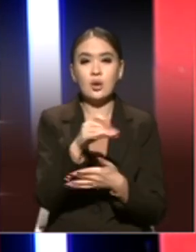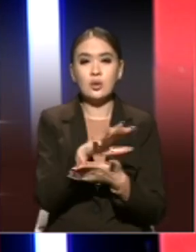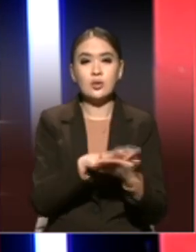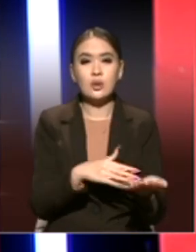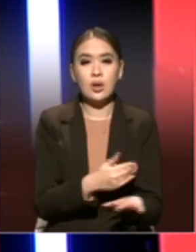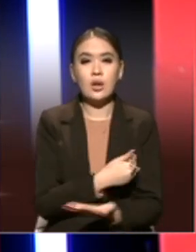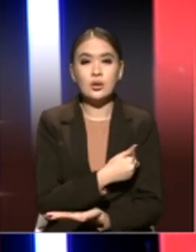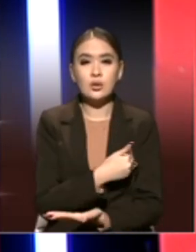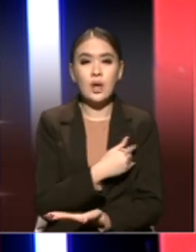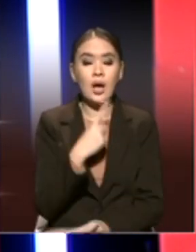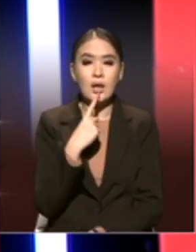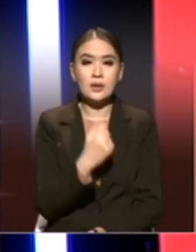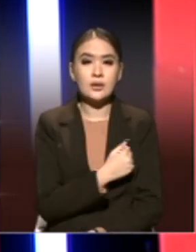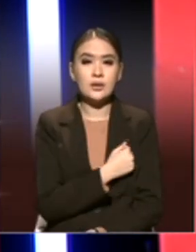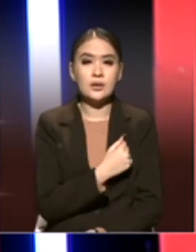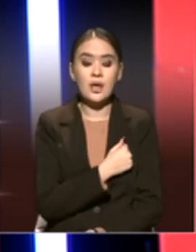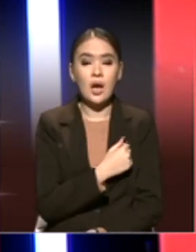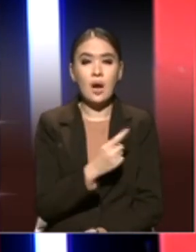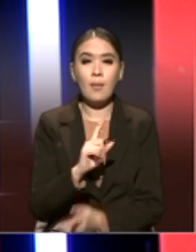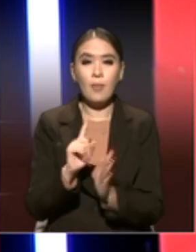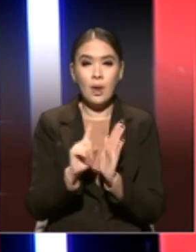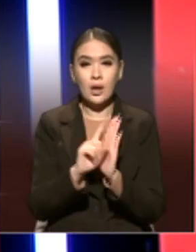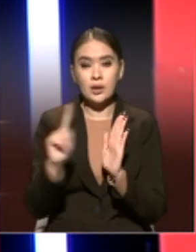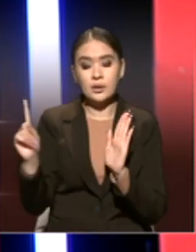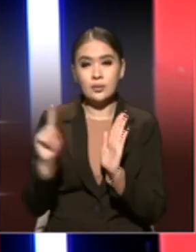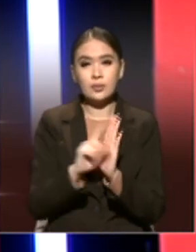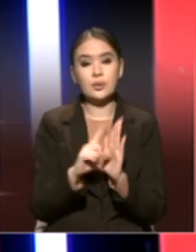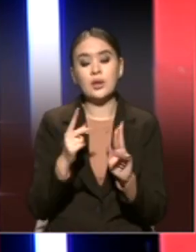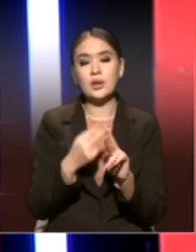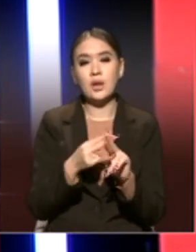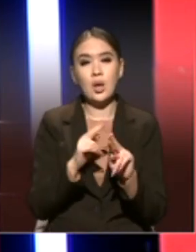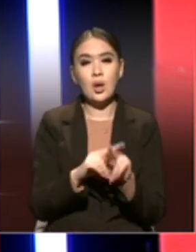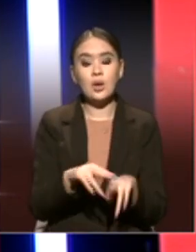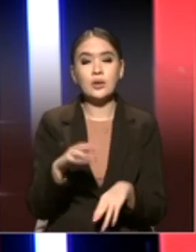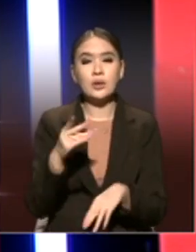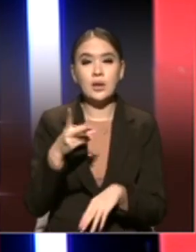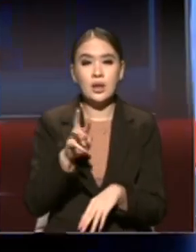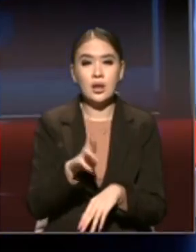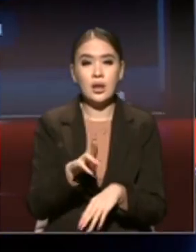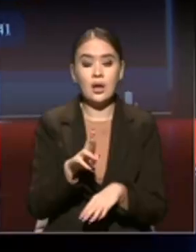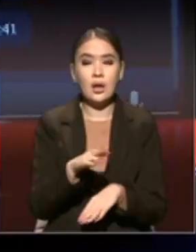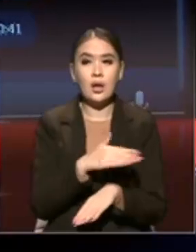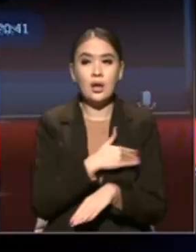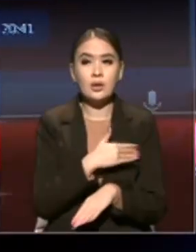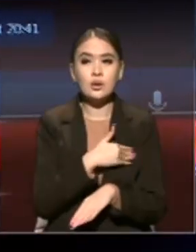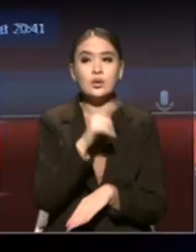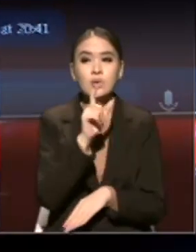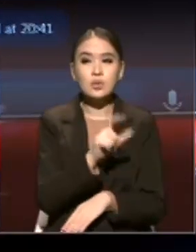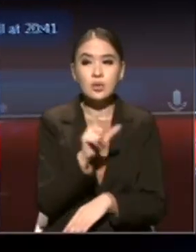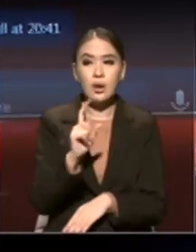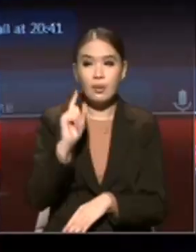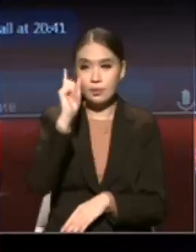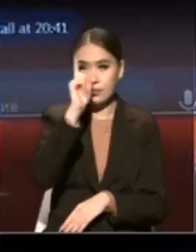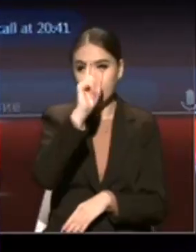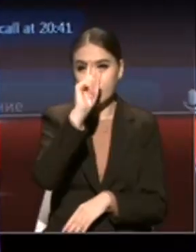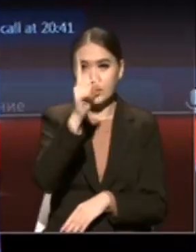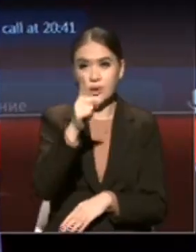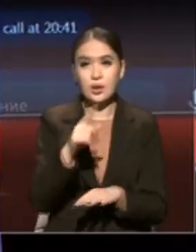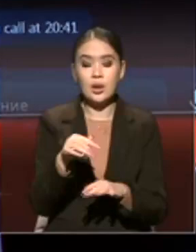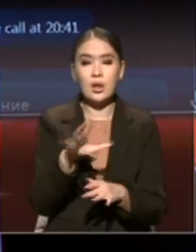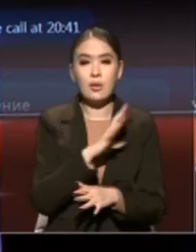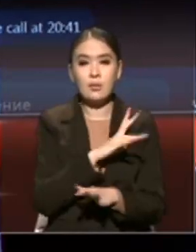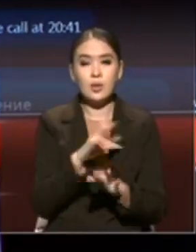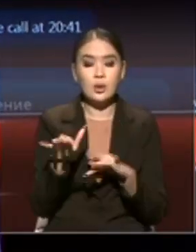қалаймын мысалға. Әскерлердің мысалға әскерге барып келді, отан үшін енді отқа суға күймесе де әйтеуір бір жыл бойы қызметін